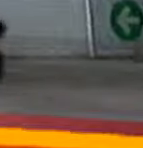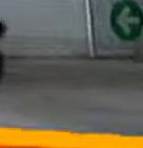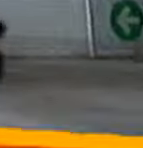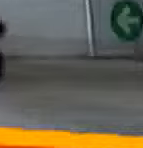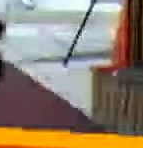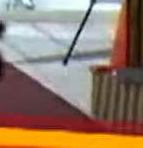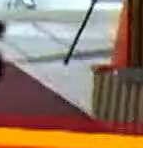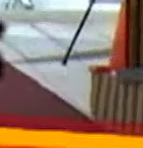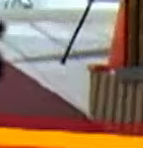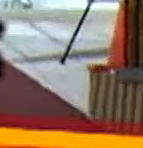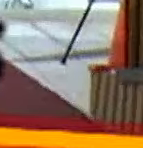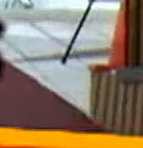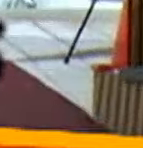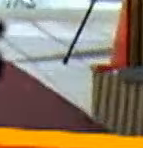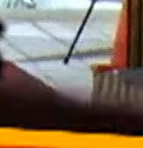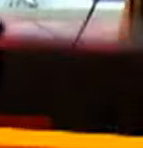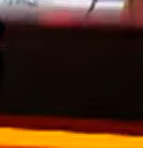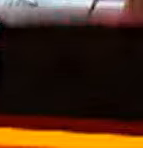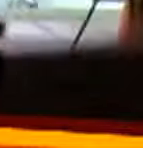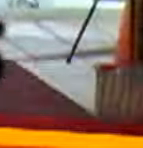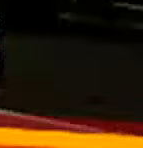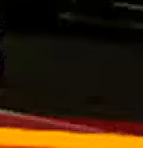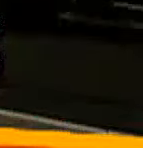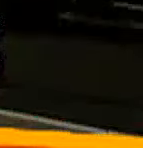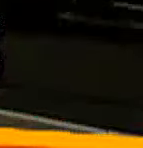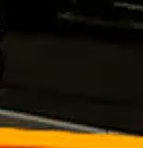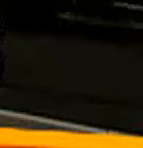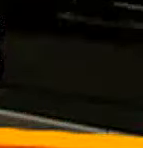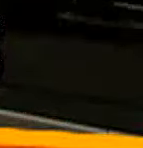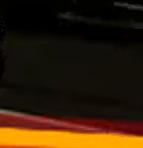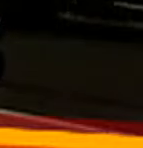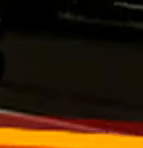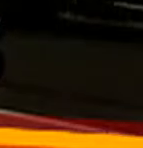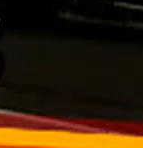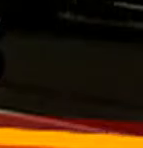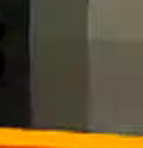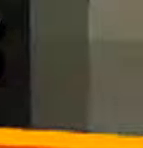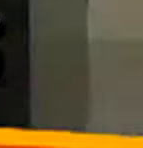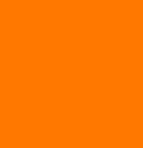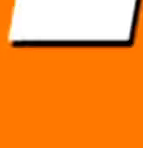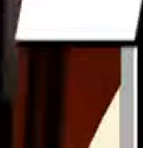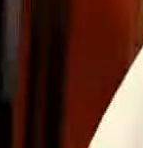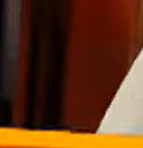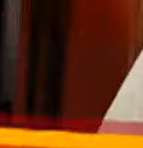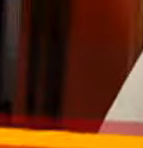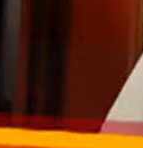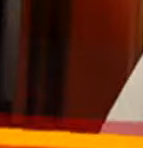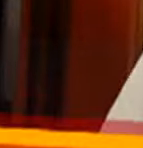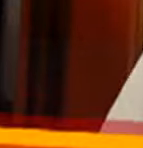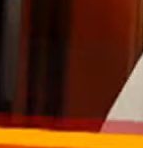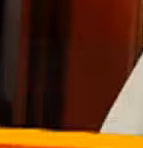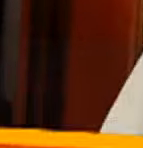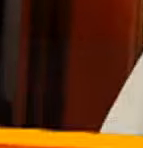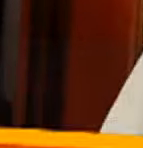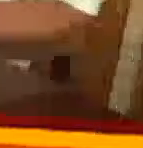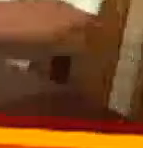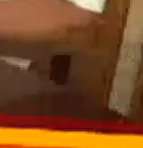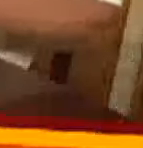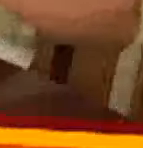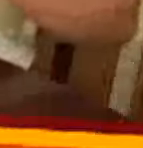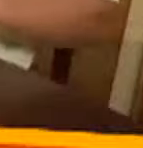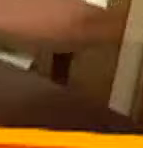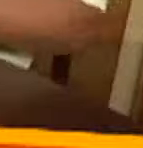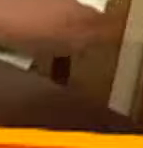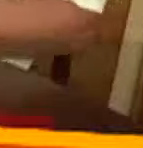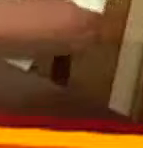Nang COVID lockdown, naka-apekto sa pagdami ng kaso ng tuberculosis sa bansa. At Christopher Min